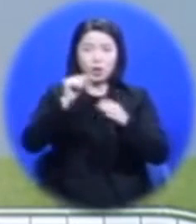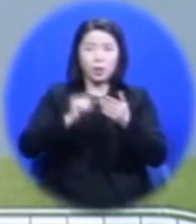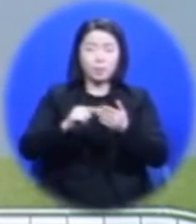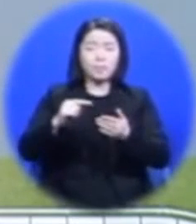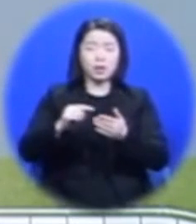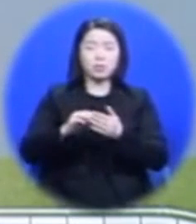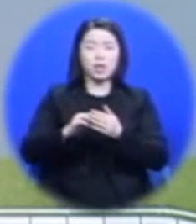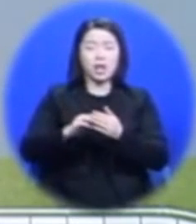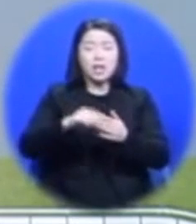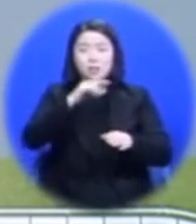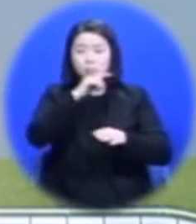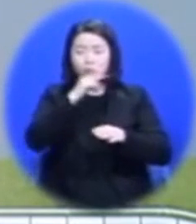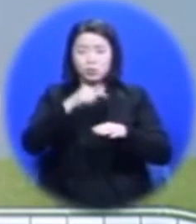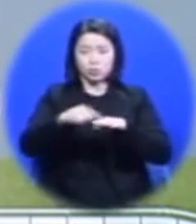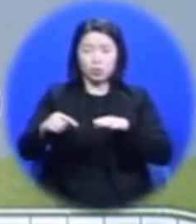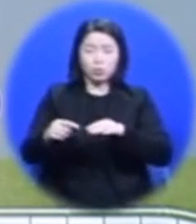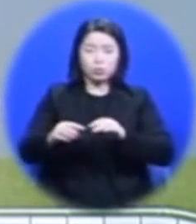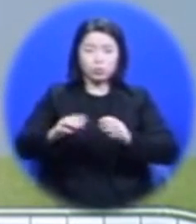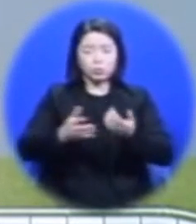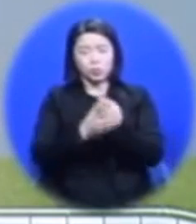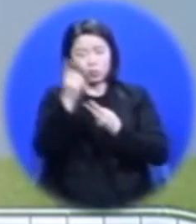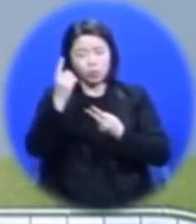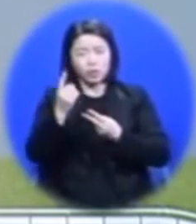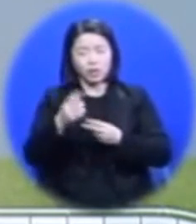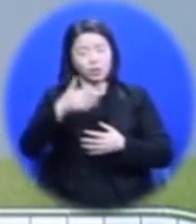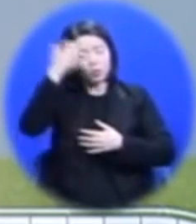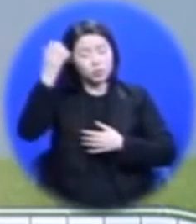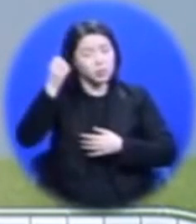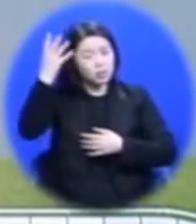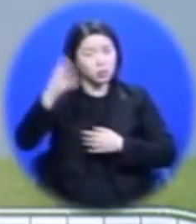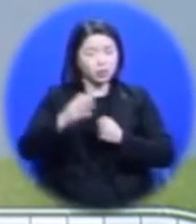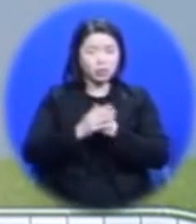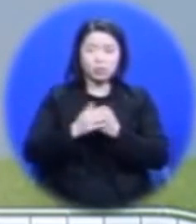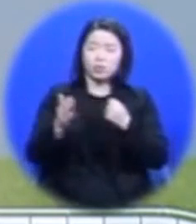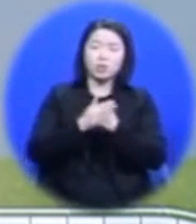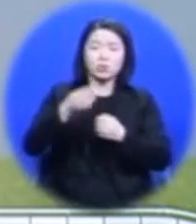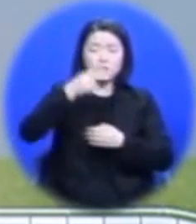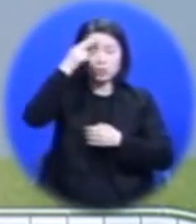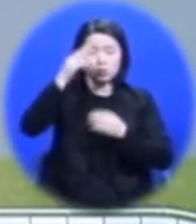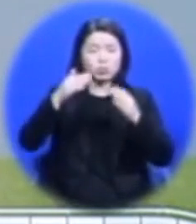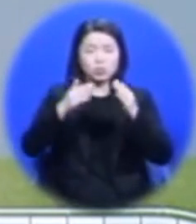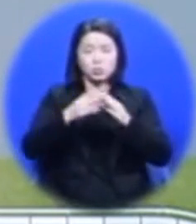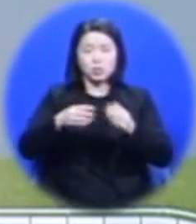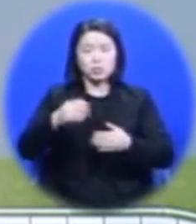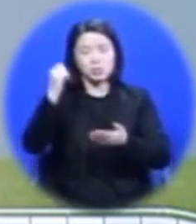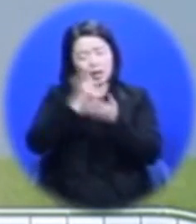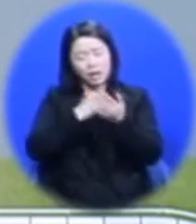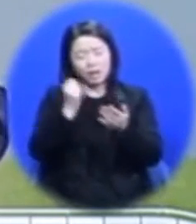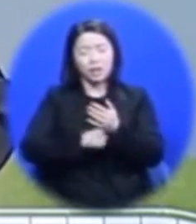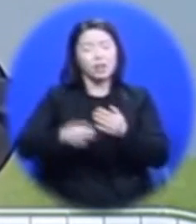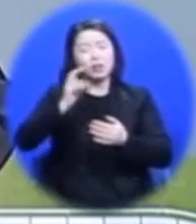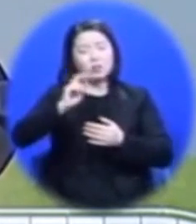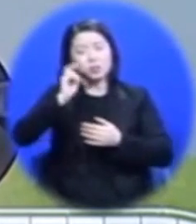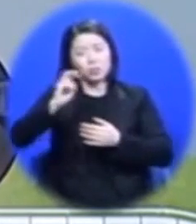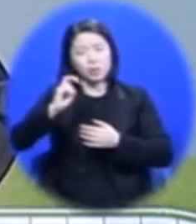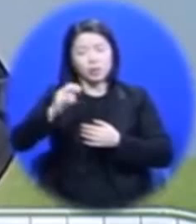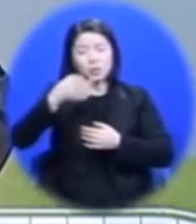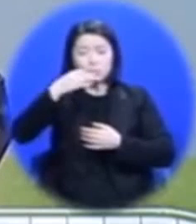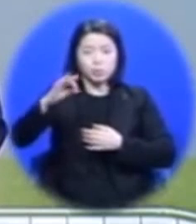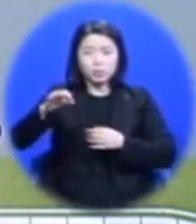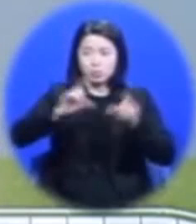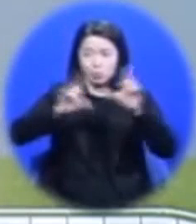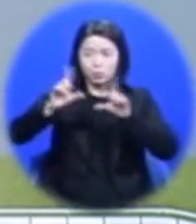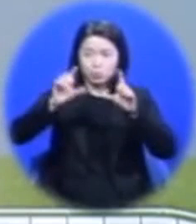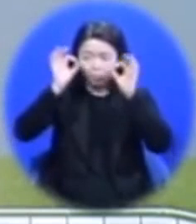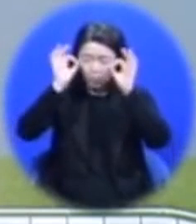조국 독립의 꿈을 잃어버린 것, 그래서 술집에서 그냥 신세한탄이나 하는 처량한 노래나 부르는 것을